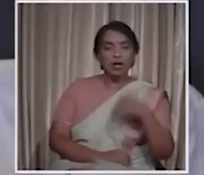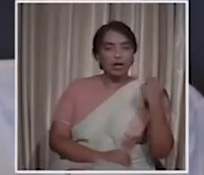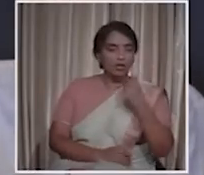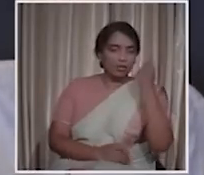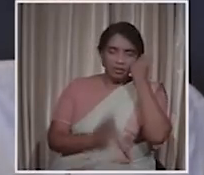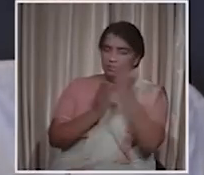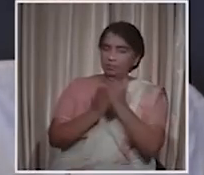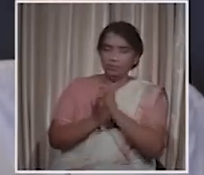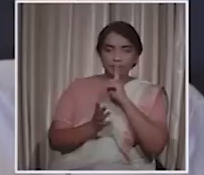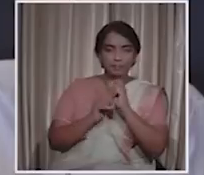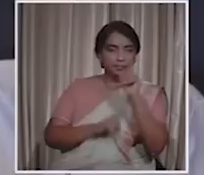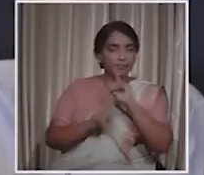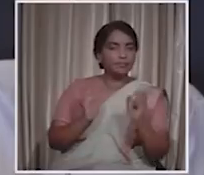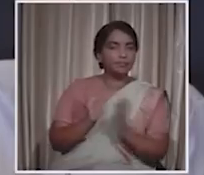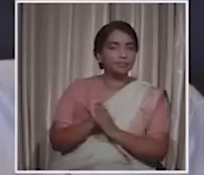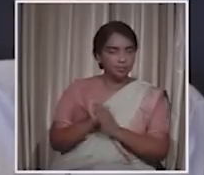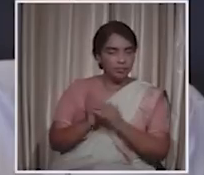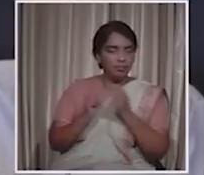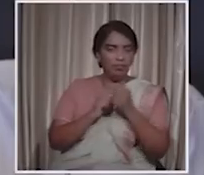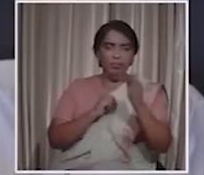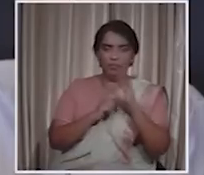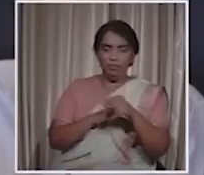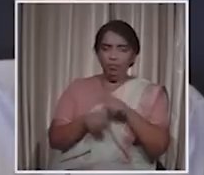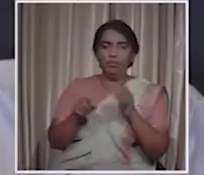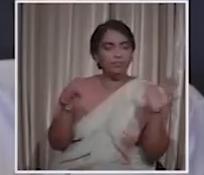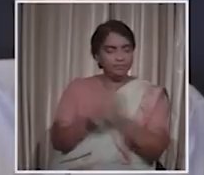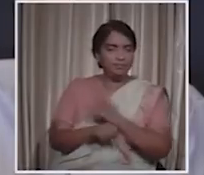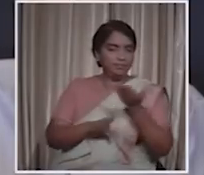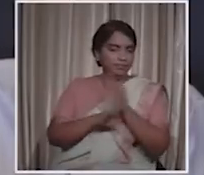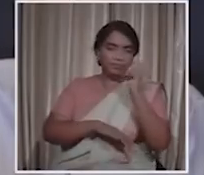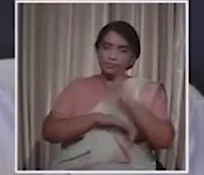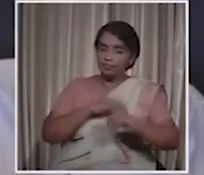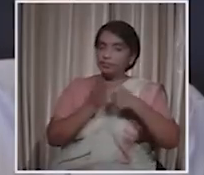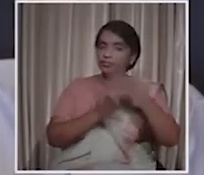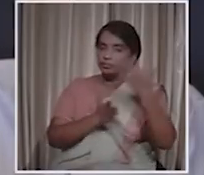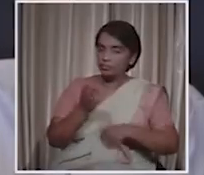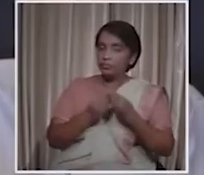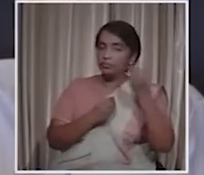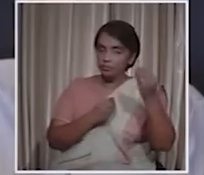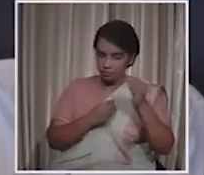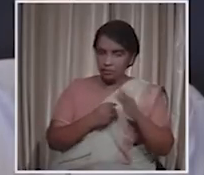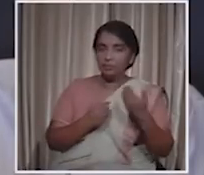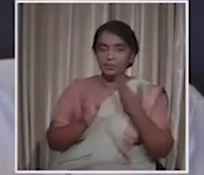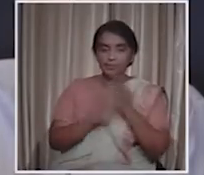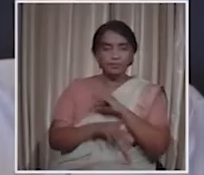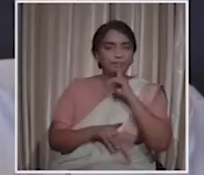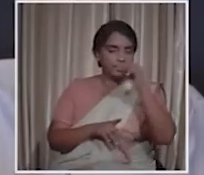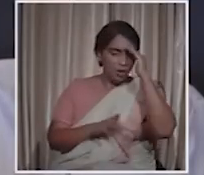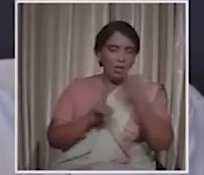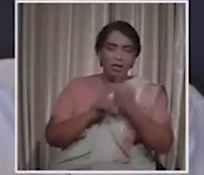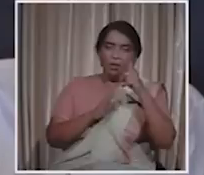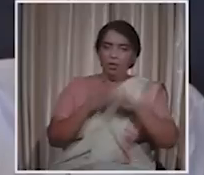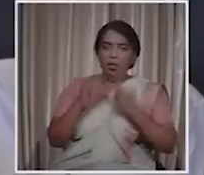යෝජනා කළ පාර්ලිමේන්තු කොමිටි ක්‍රමය පිළිබඳ පූර්ණ සැලසුමක් හා වාර්තාවක් ලබා දෙන ලෙස මම හිටපු කථානායක